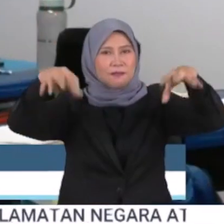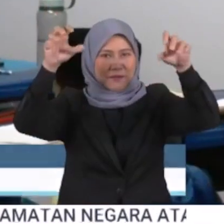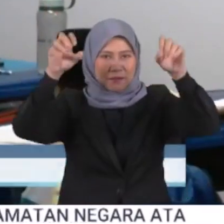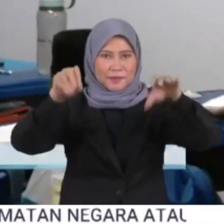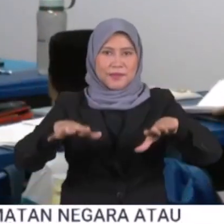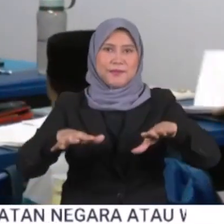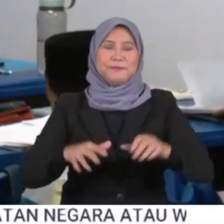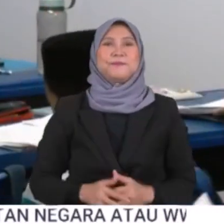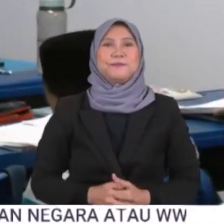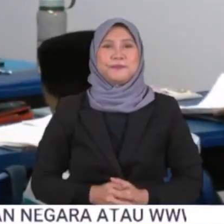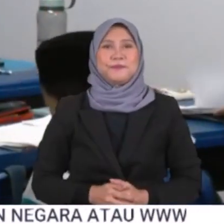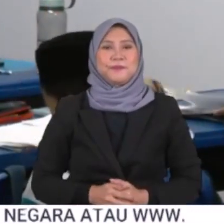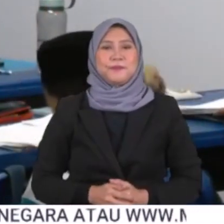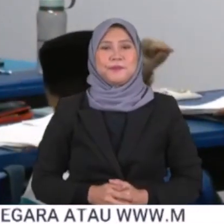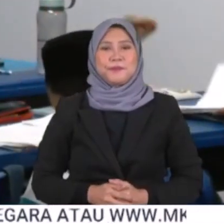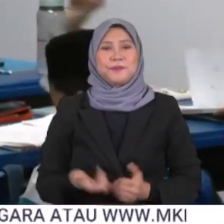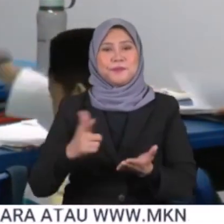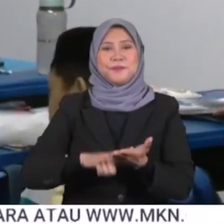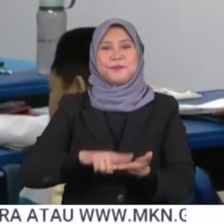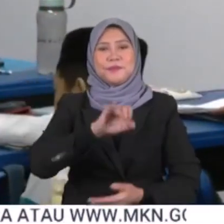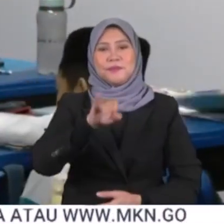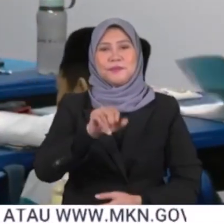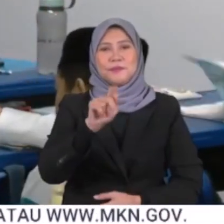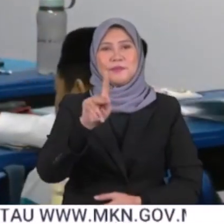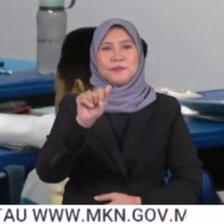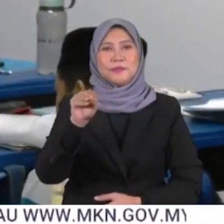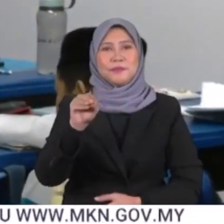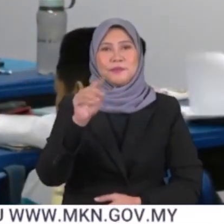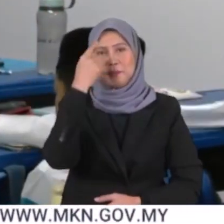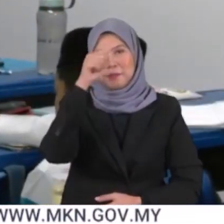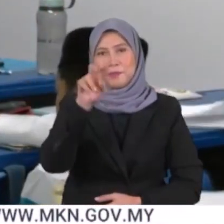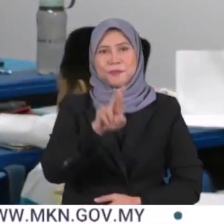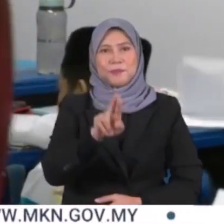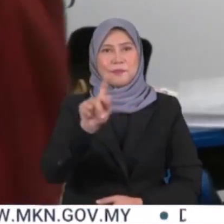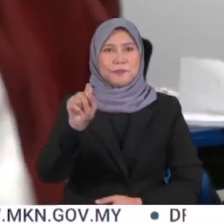SWT. Leila Zain, laporan JAKIM untuk RTM.